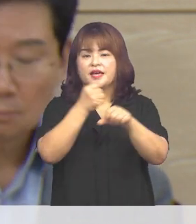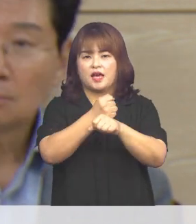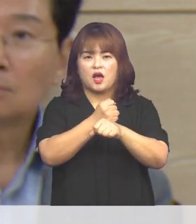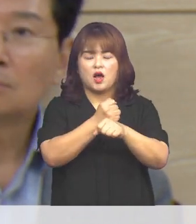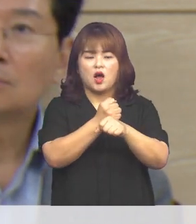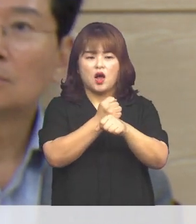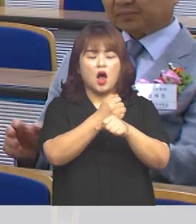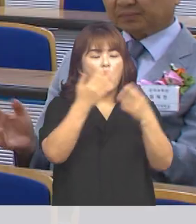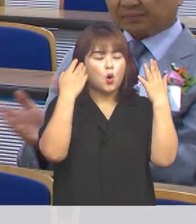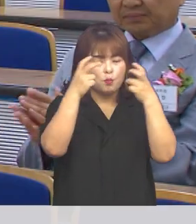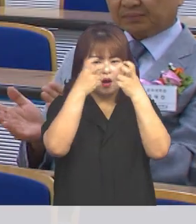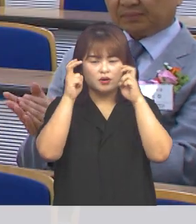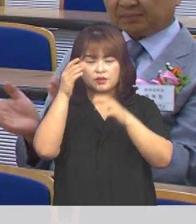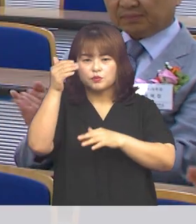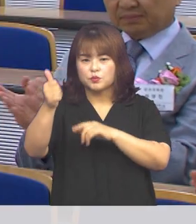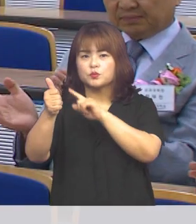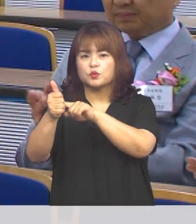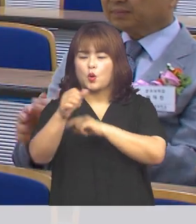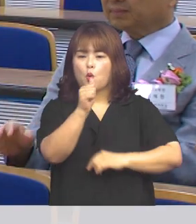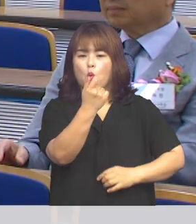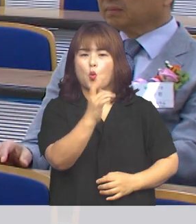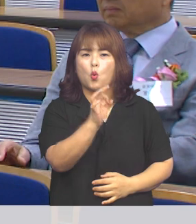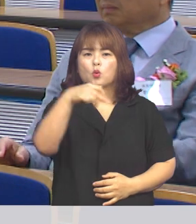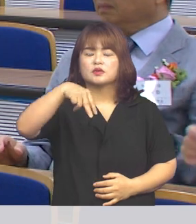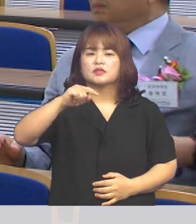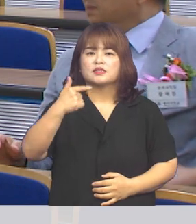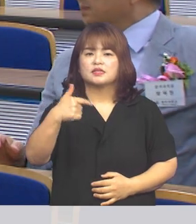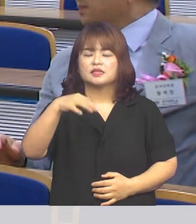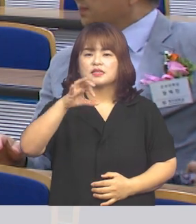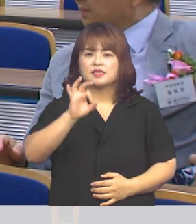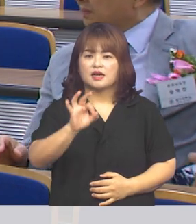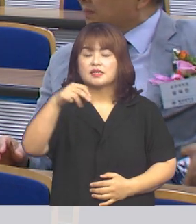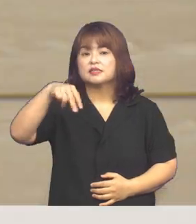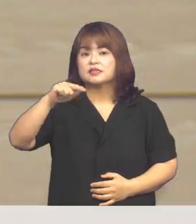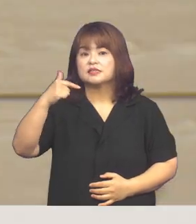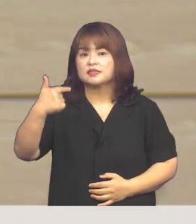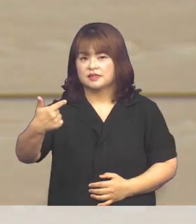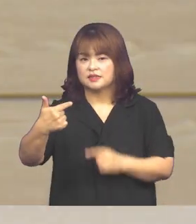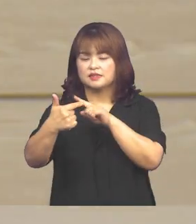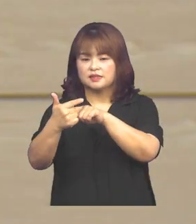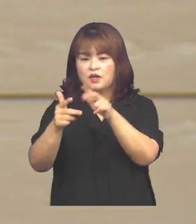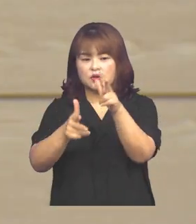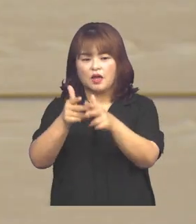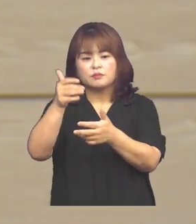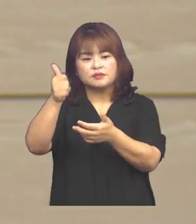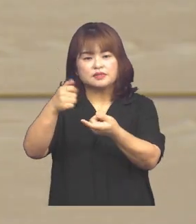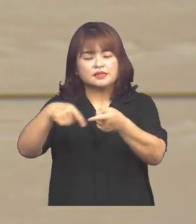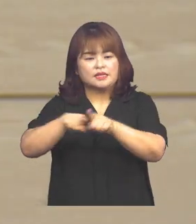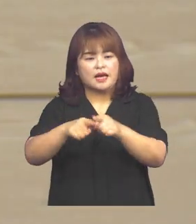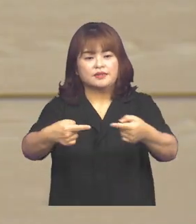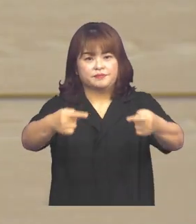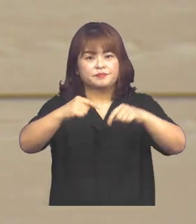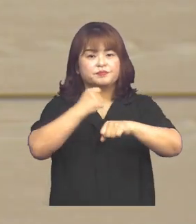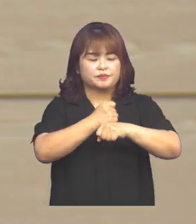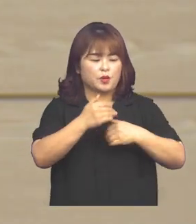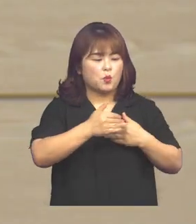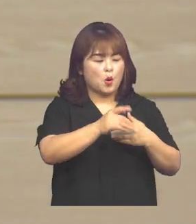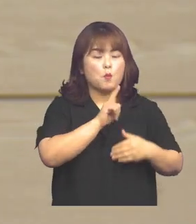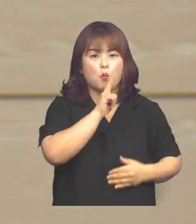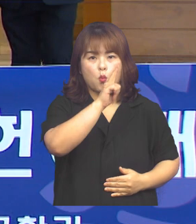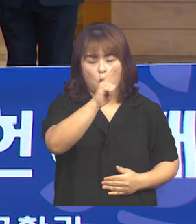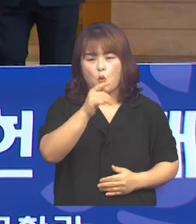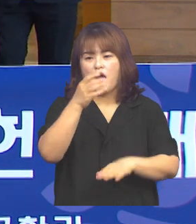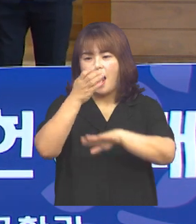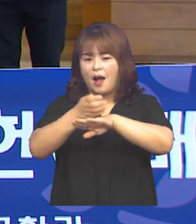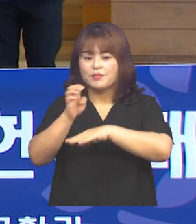용인특례시장, 유병진 명지대총장, 홍상진 사업단장 등이 참석했습니다. 식은 경과 보고, 내빈